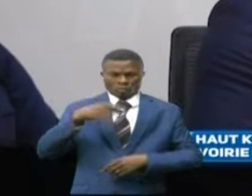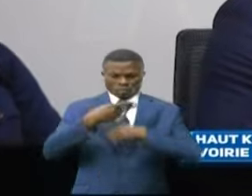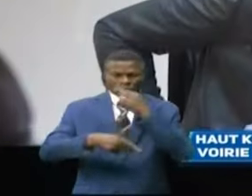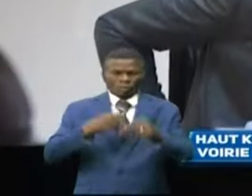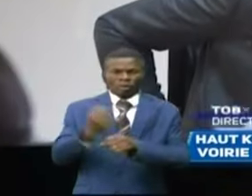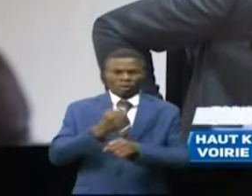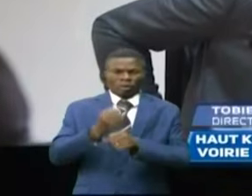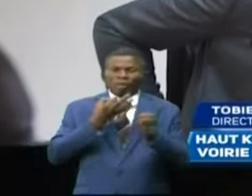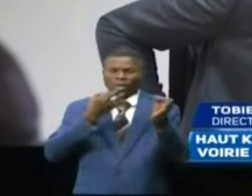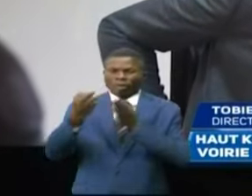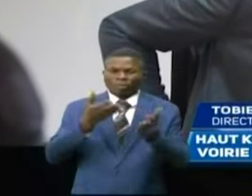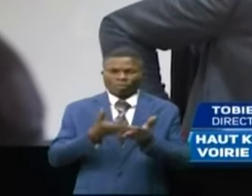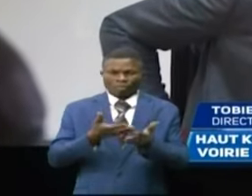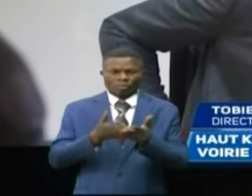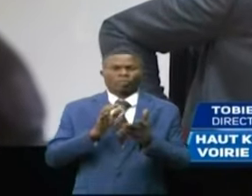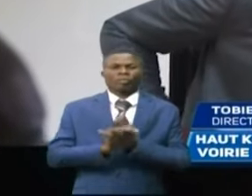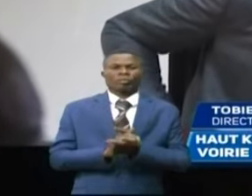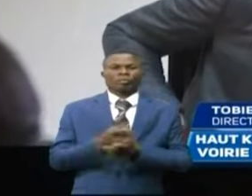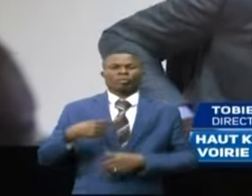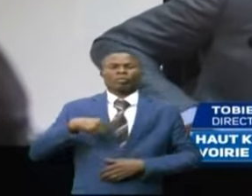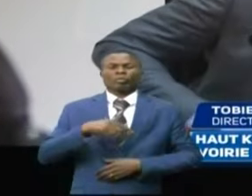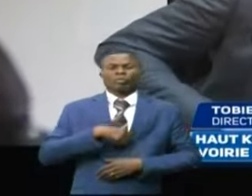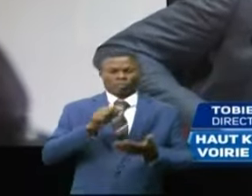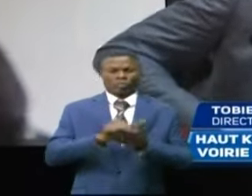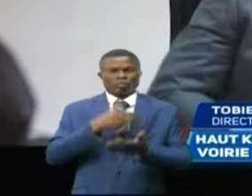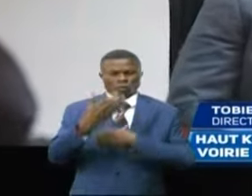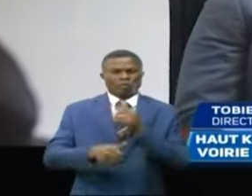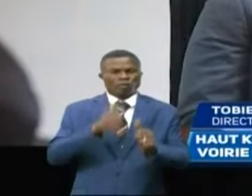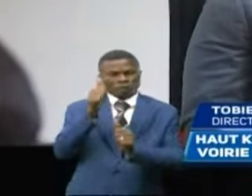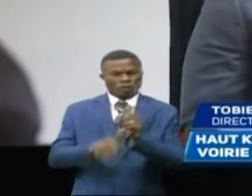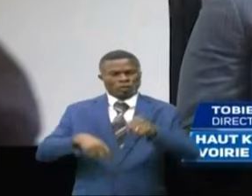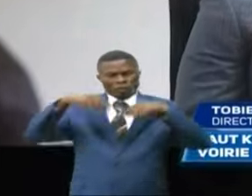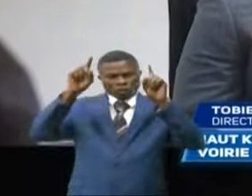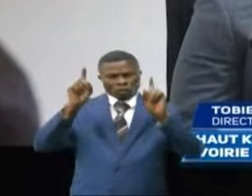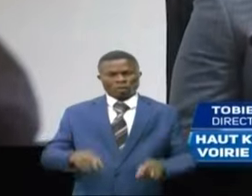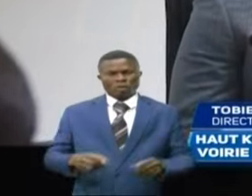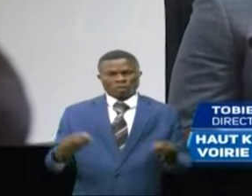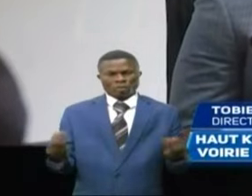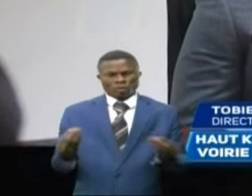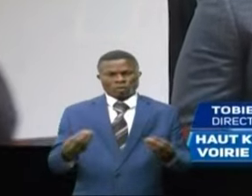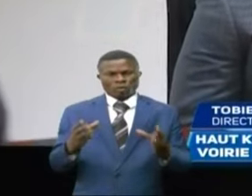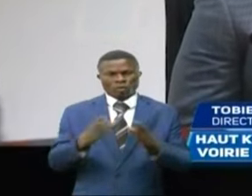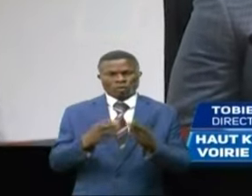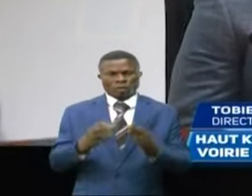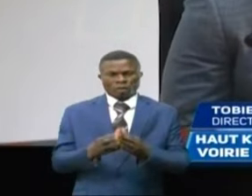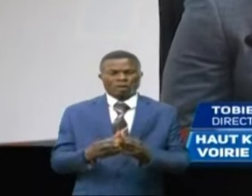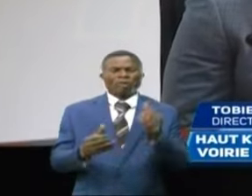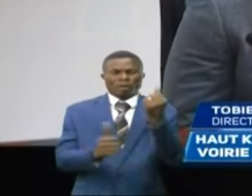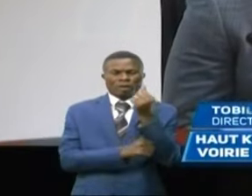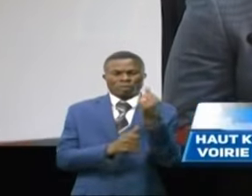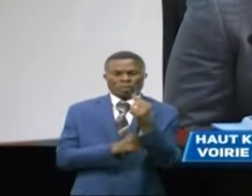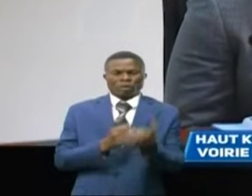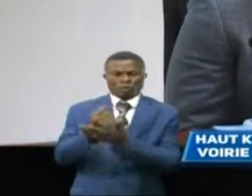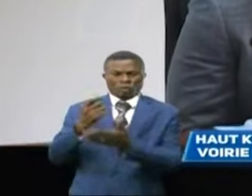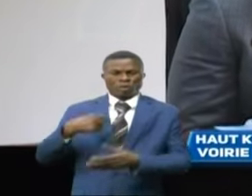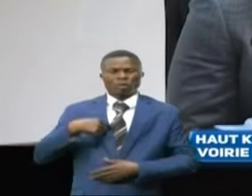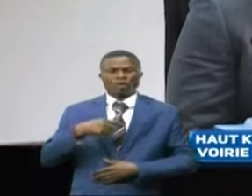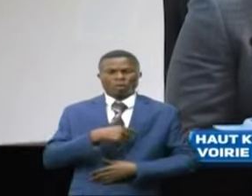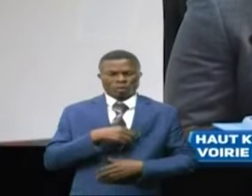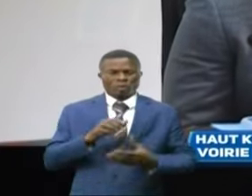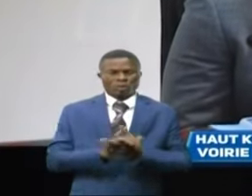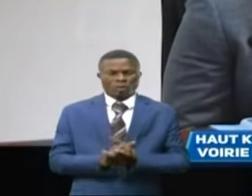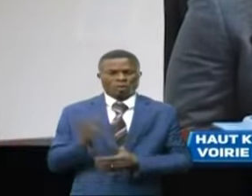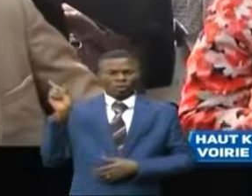travaux, explique. C'est un exercice que nous faisons régulièrement avec nos concessionnaires. Je voudrais